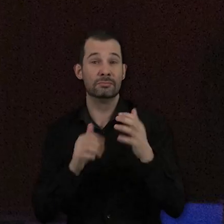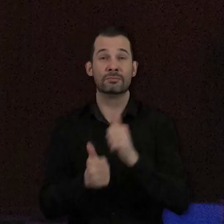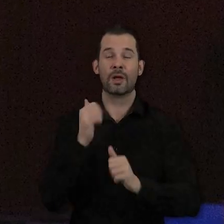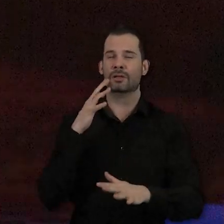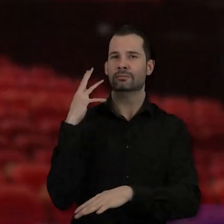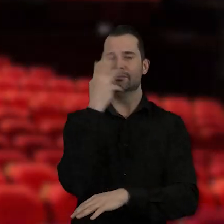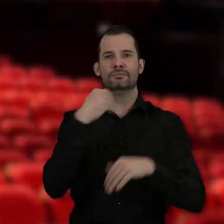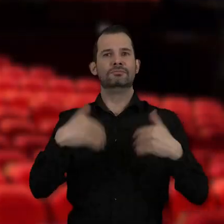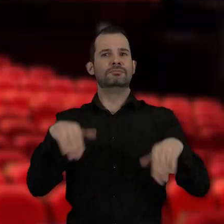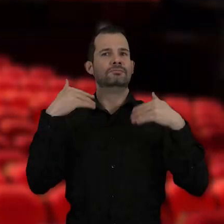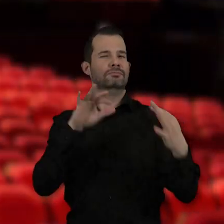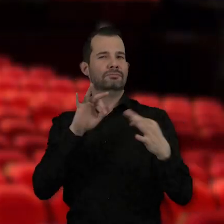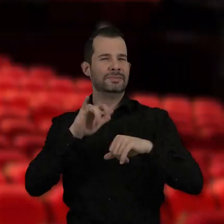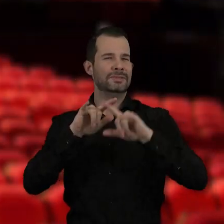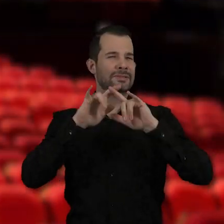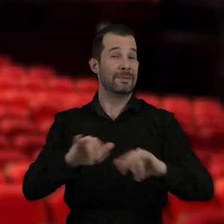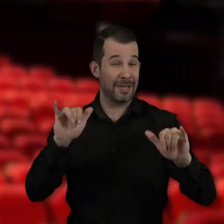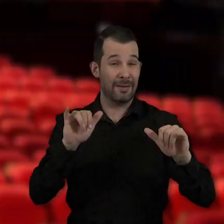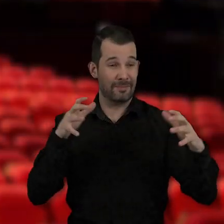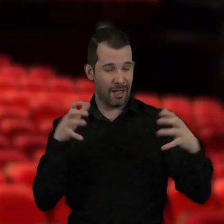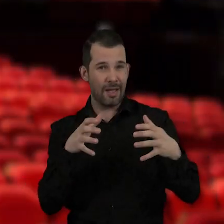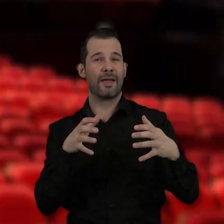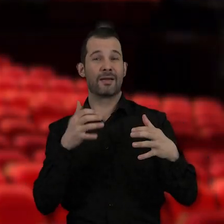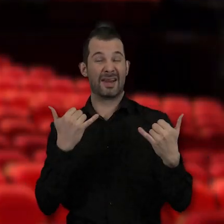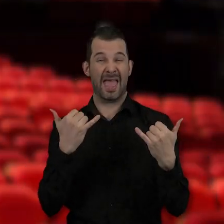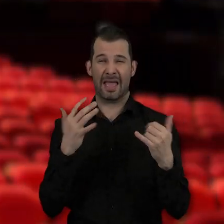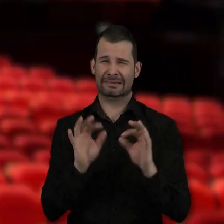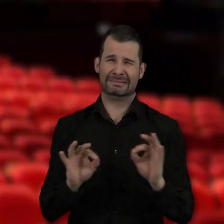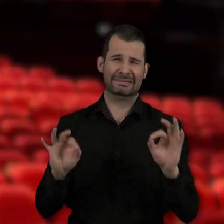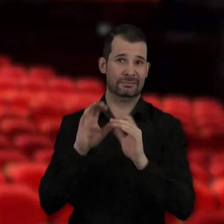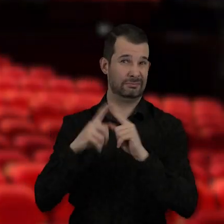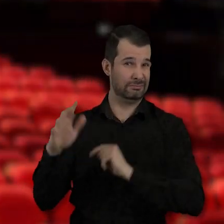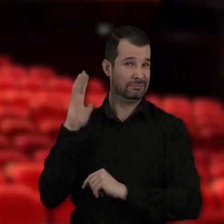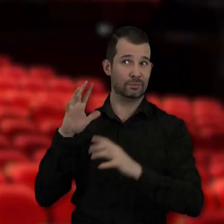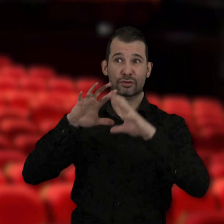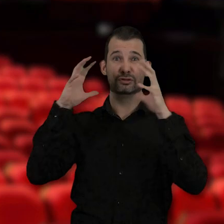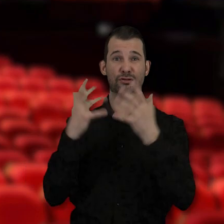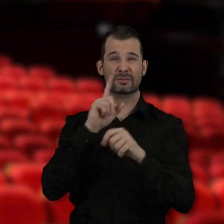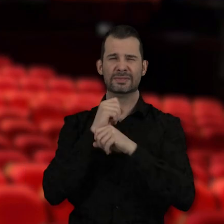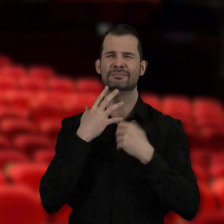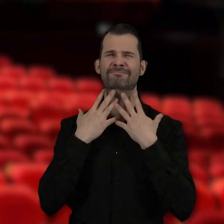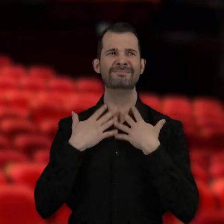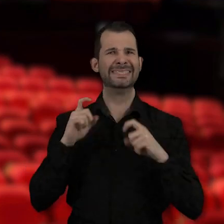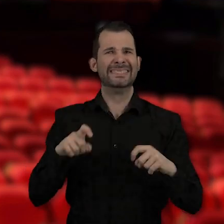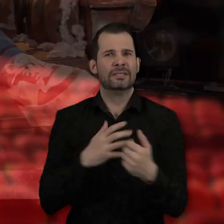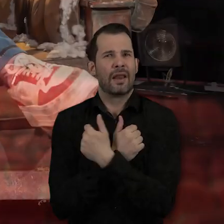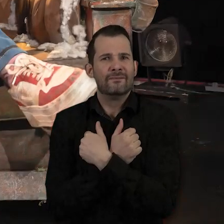à la fois. Now, more than ever, when the world around us craves love and